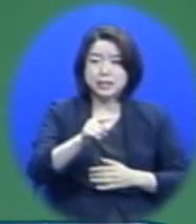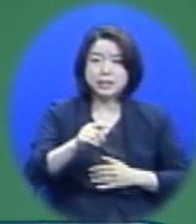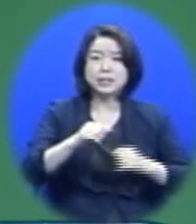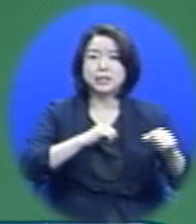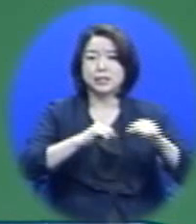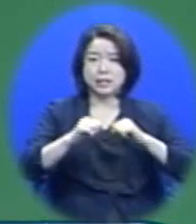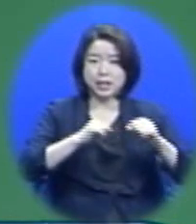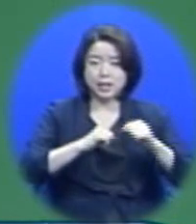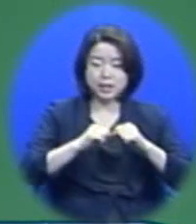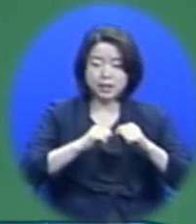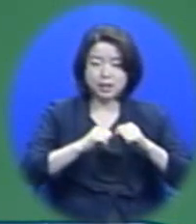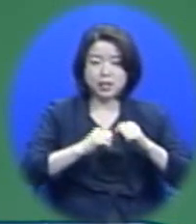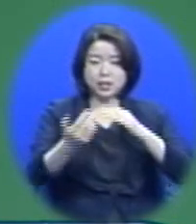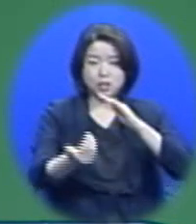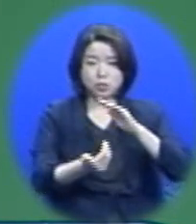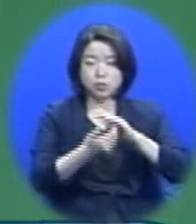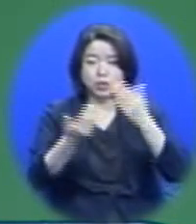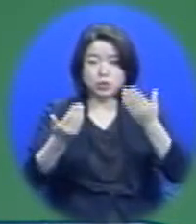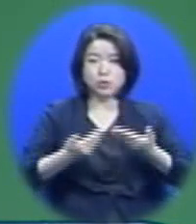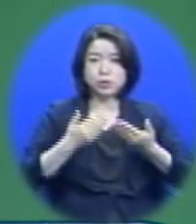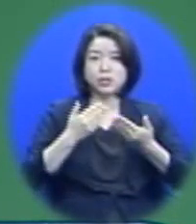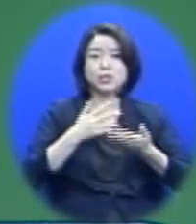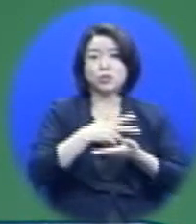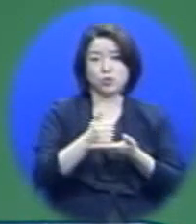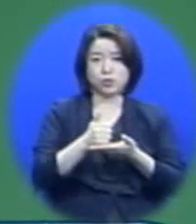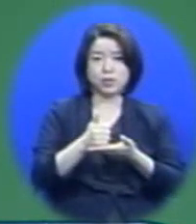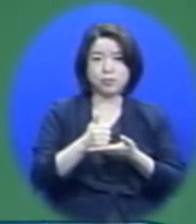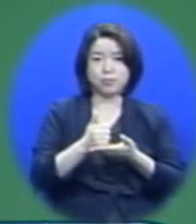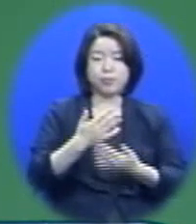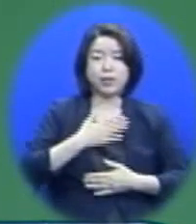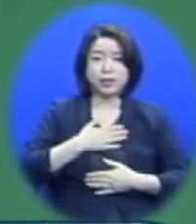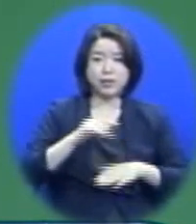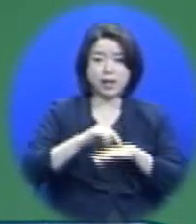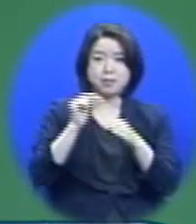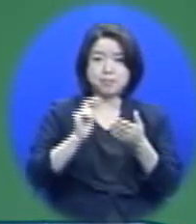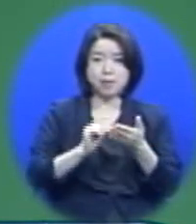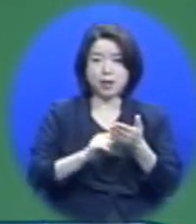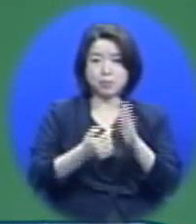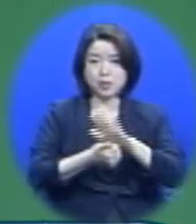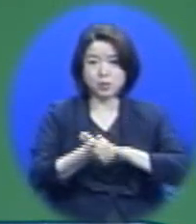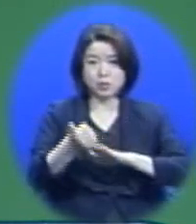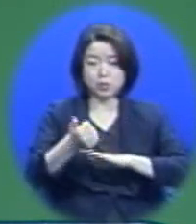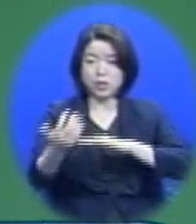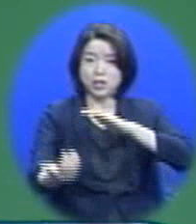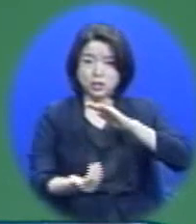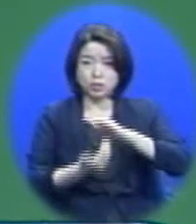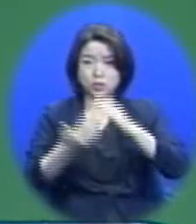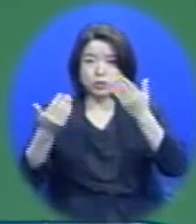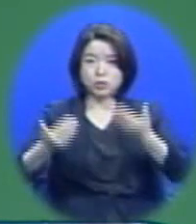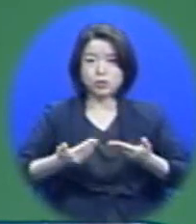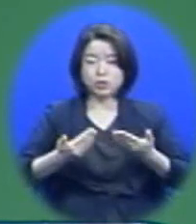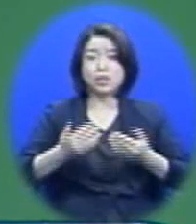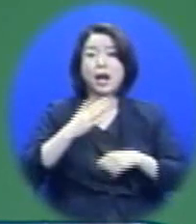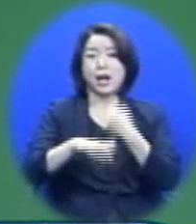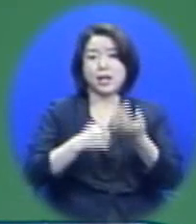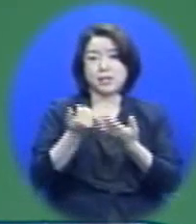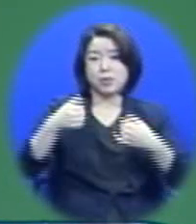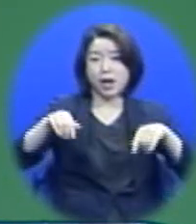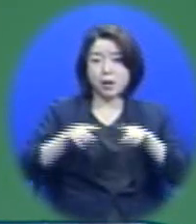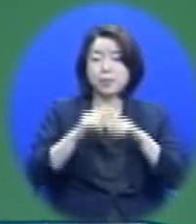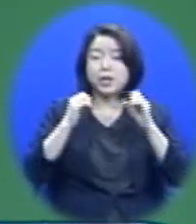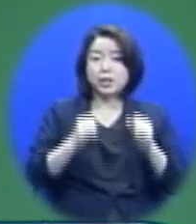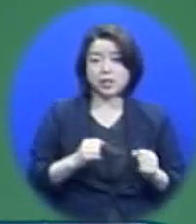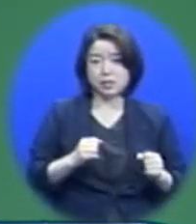주실 주님이에요. 그 내 마음의 소원을 이루어 주실 하나님이 함께 계시는 것, 이것이